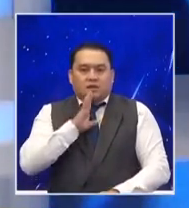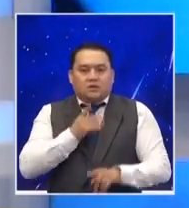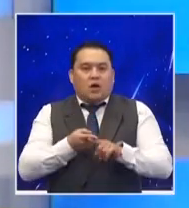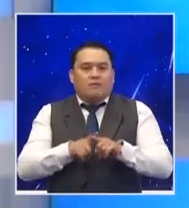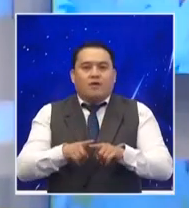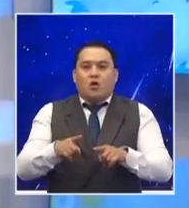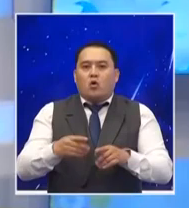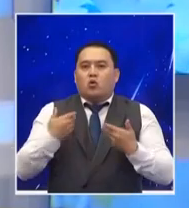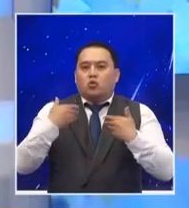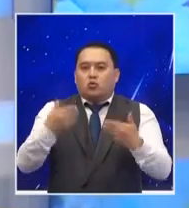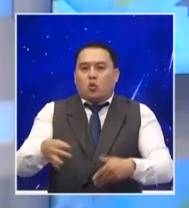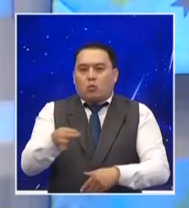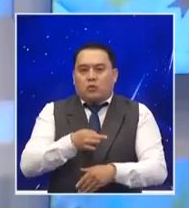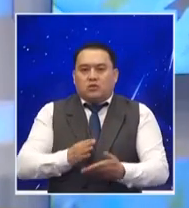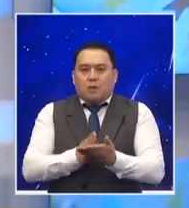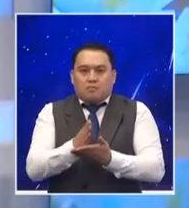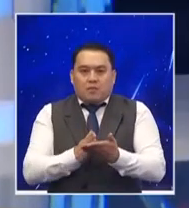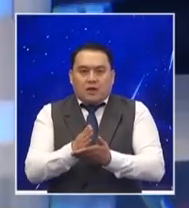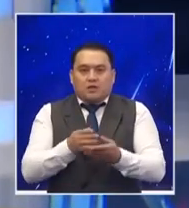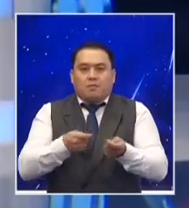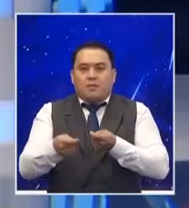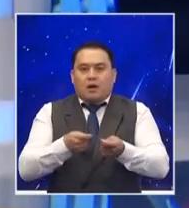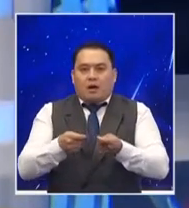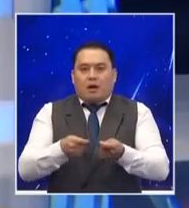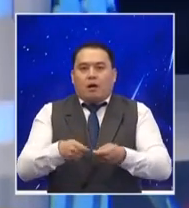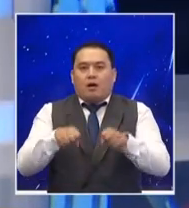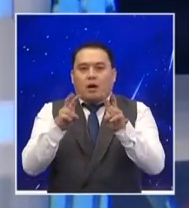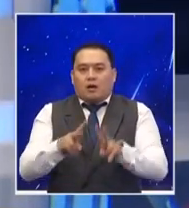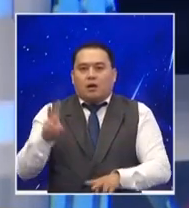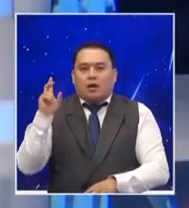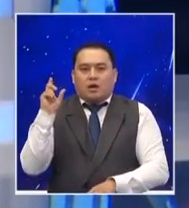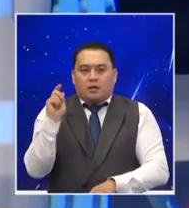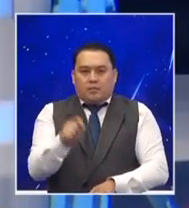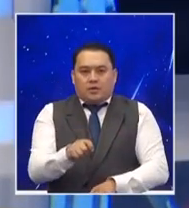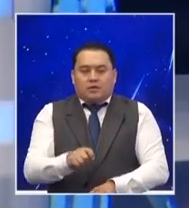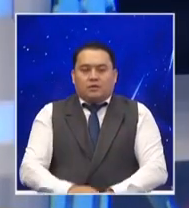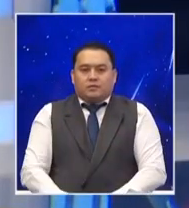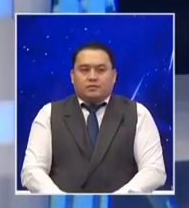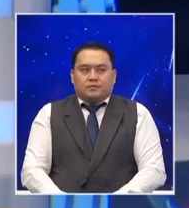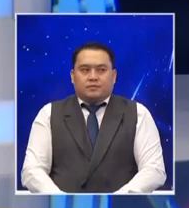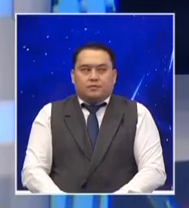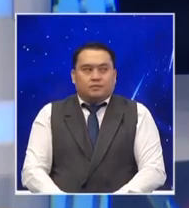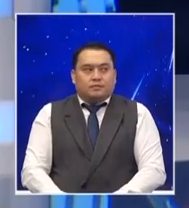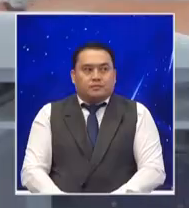аналарды құттықтап, облыстық ішкі саясат басқармасының басшысы арнайы барды. Сый сияпат жасап, құрмет көрсетті.